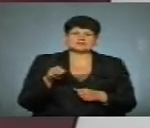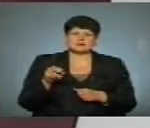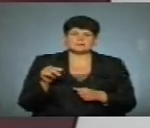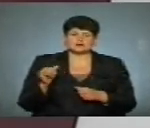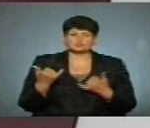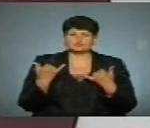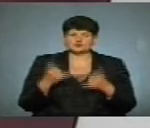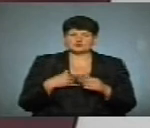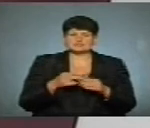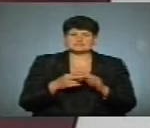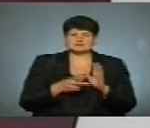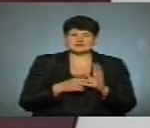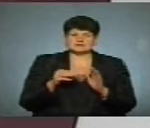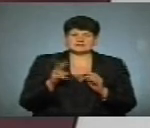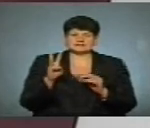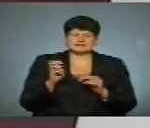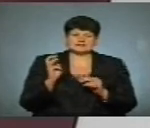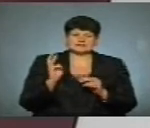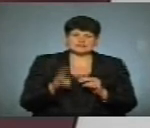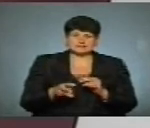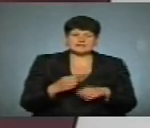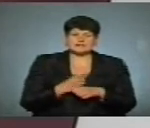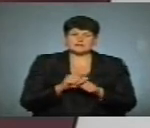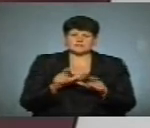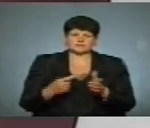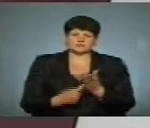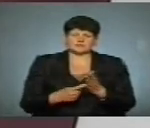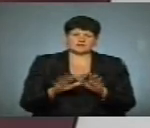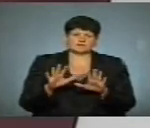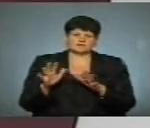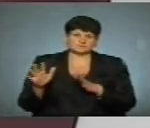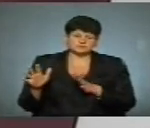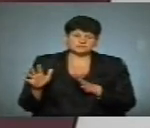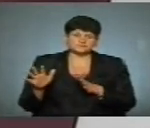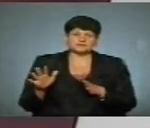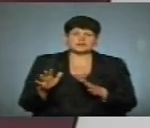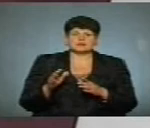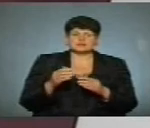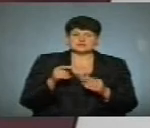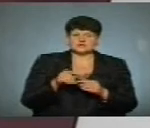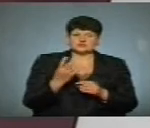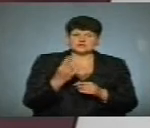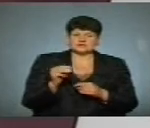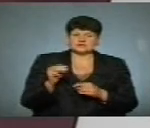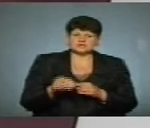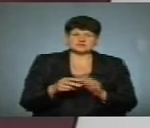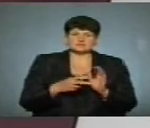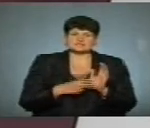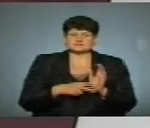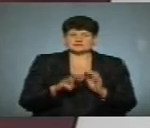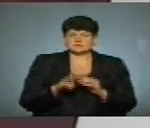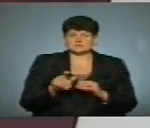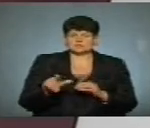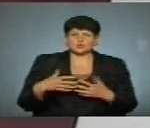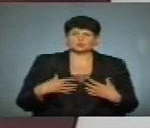сьогодні в нас 17 330 лабораторно підтверджених випадків COVID-19. З них 4473